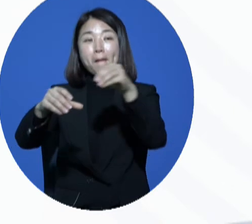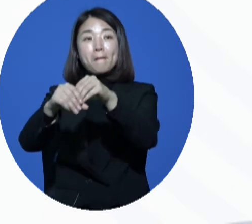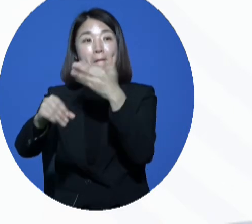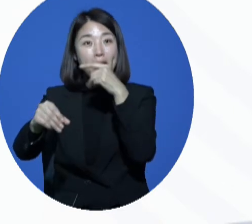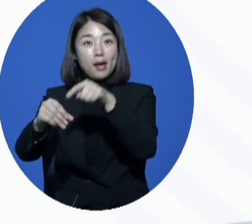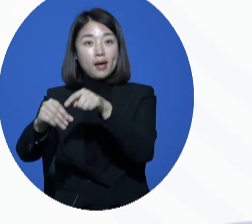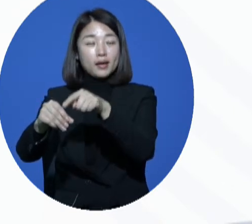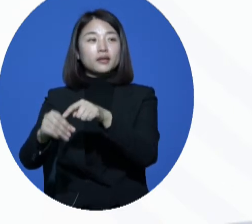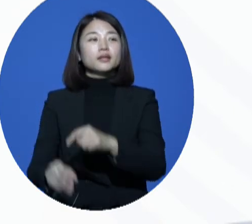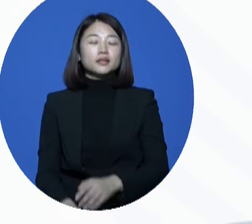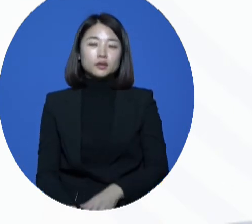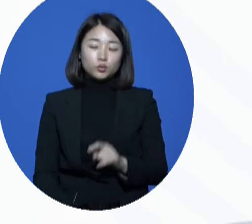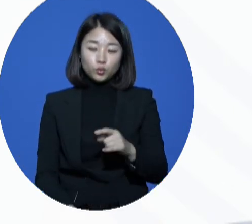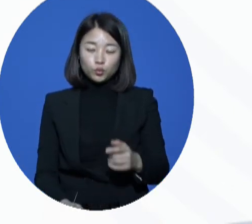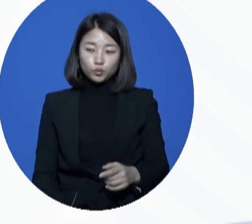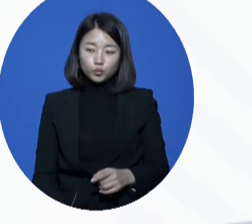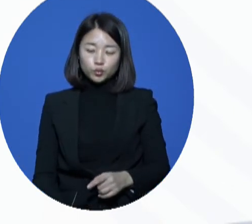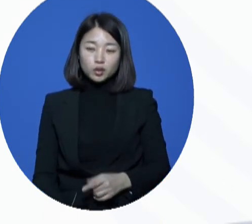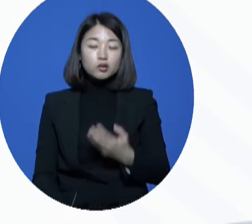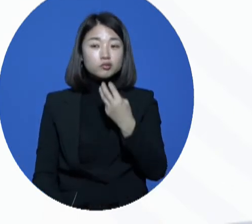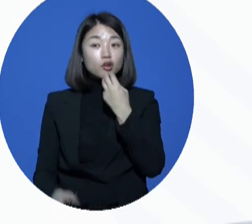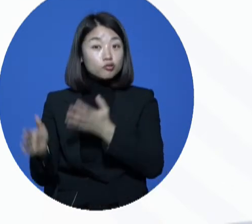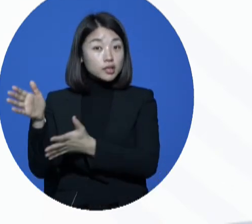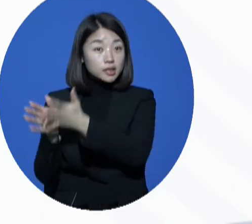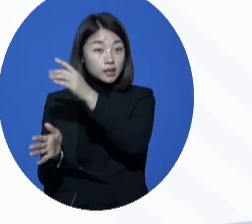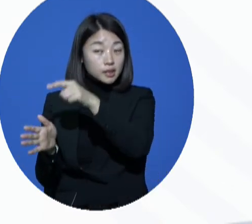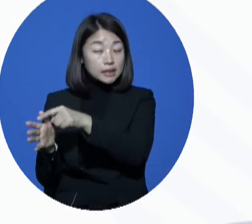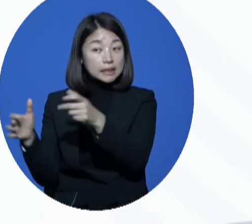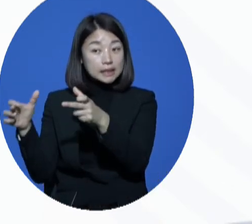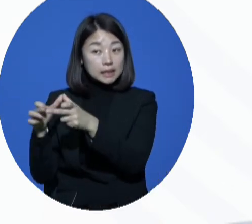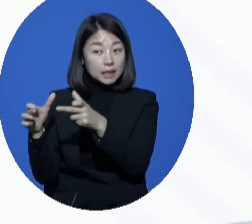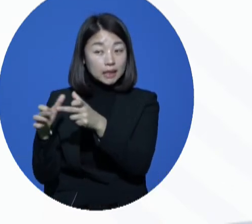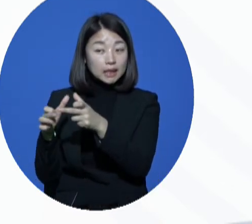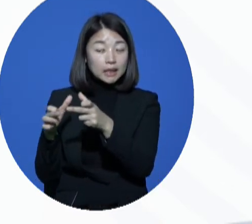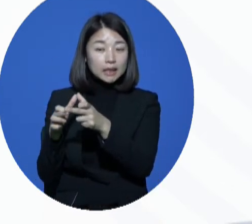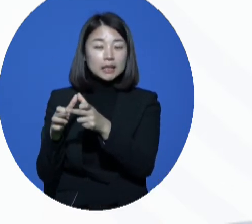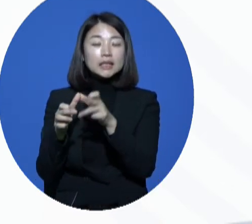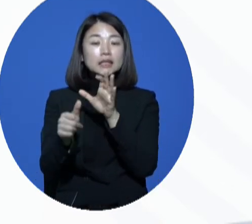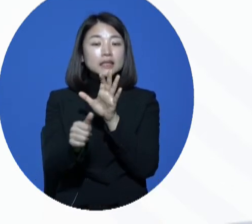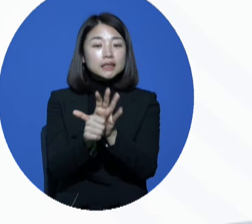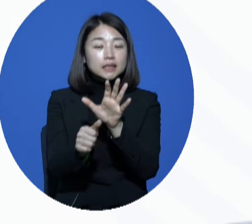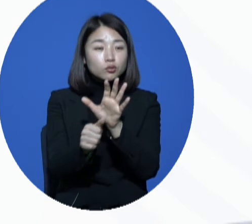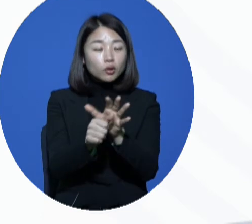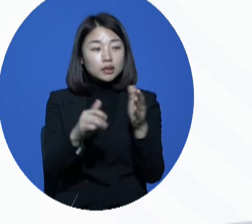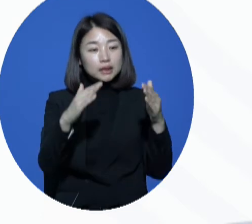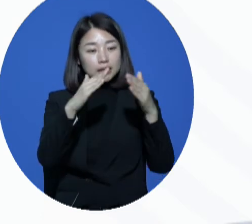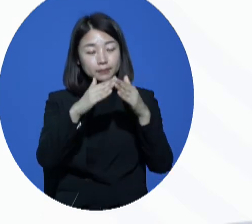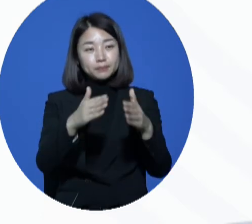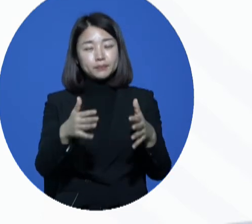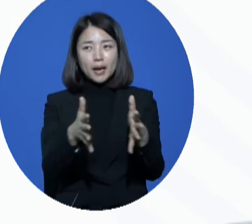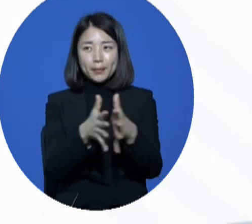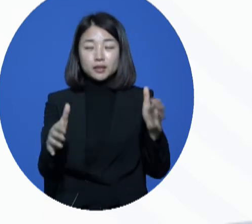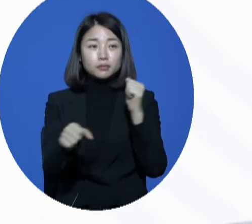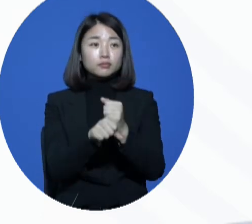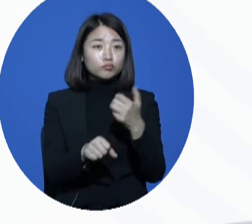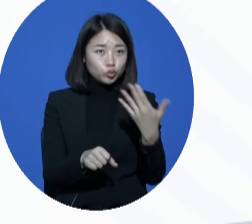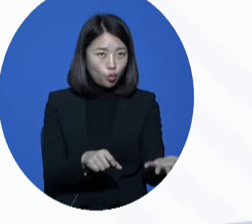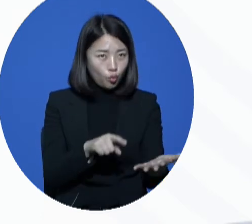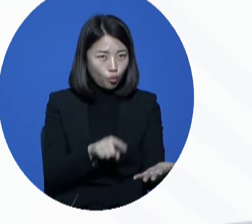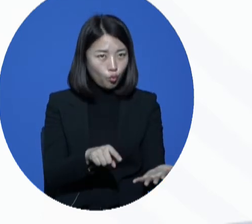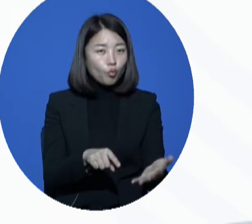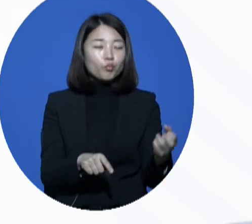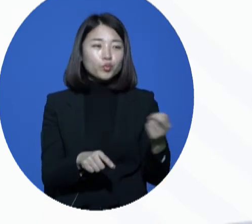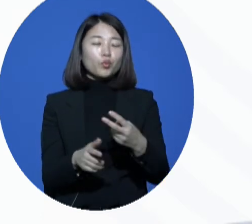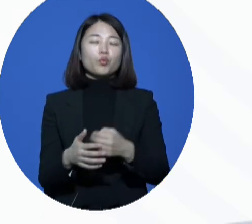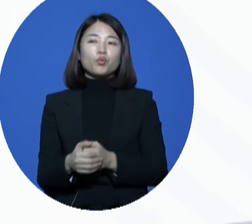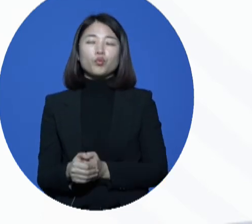또 지자체 차원에서도 서울시의 경우에는 장애인 지원주택 제도나 탈시설화 계획을 1, 2차에 걸쳐서